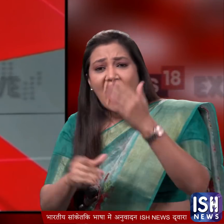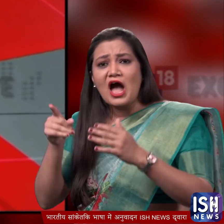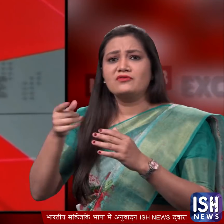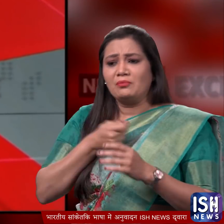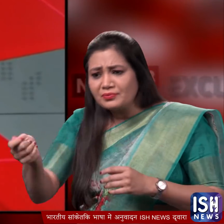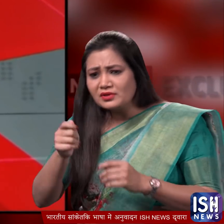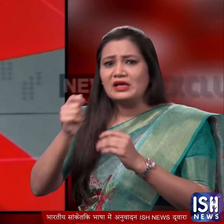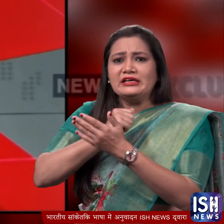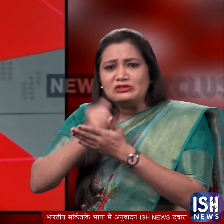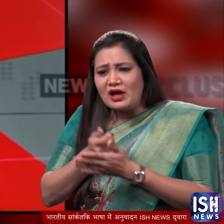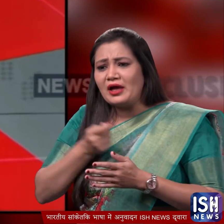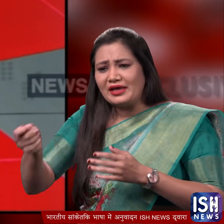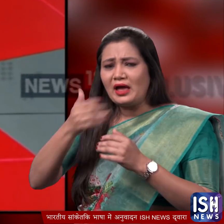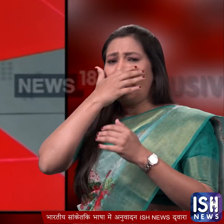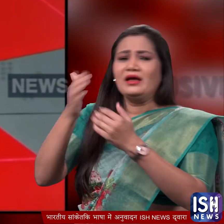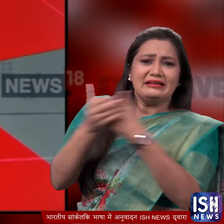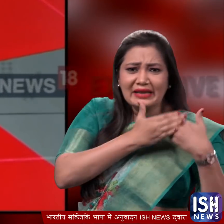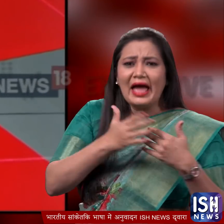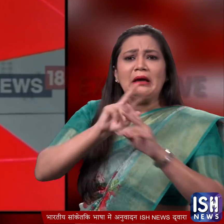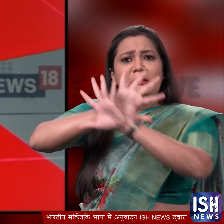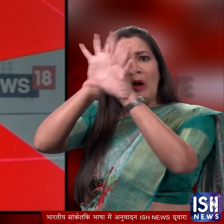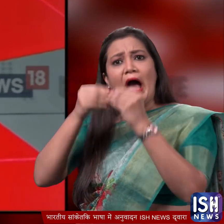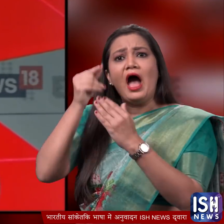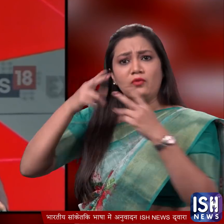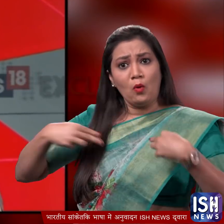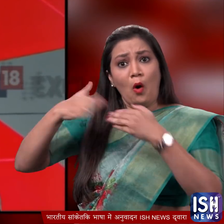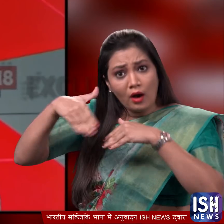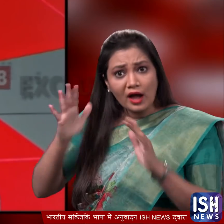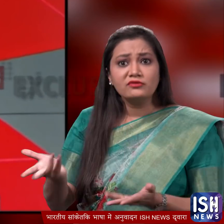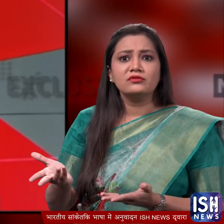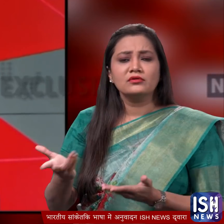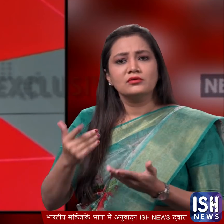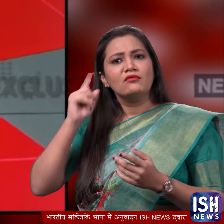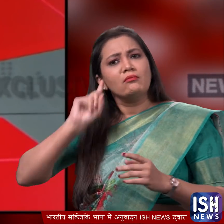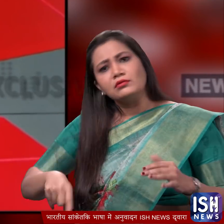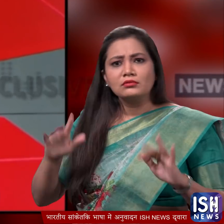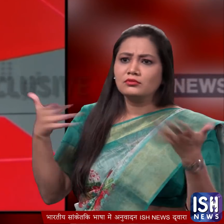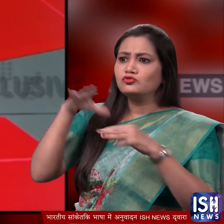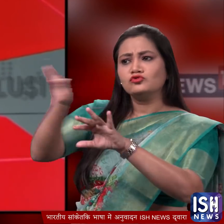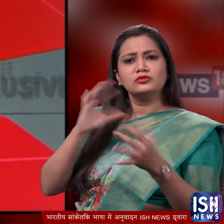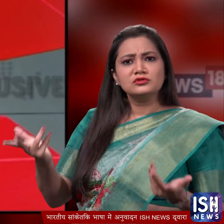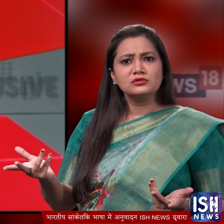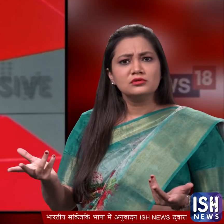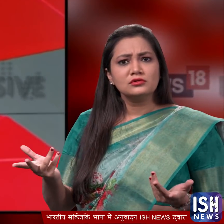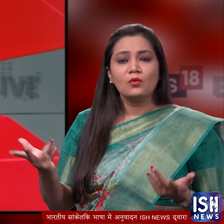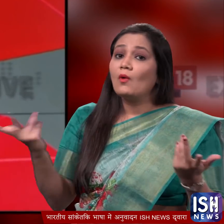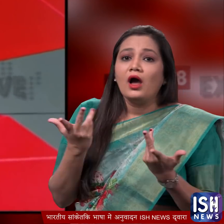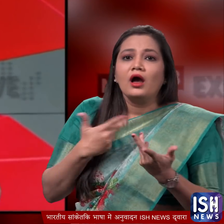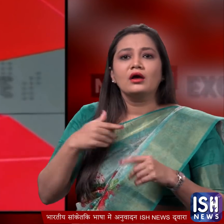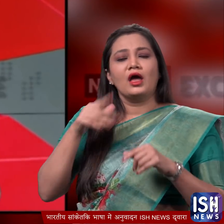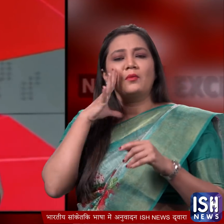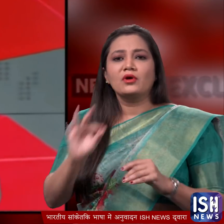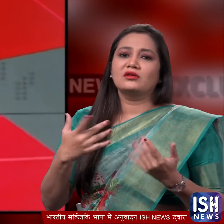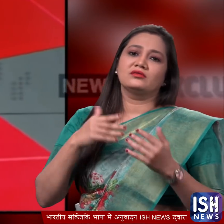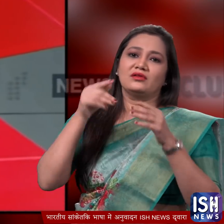50% से ज्यादा पर हत्या, अपहरण, हत्या की कोशिश जैसी गंभीर धाराओं में मुकदमे चल रहे हैं, जिन्हें हमने नजरअंदाज कर दिया क्योंकि